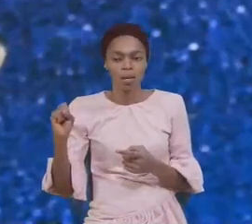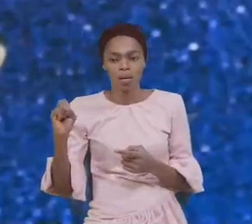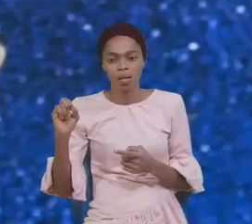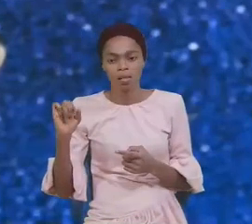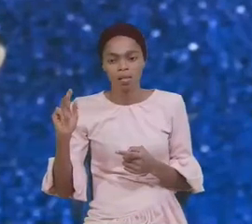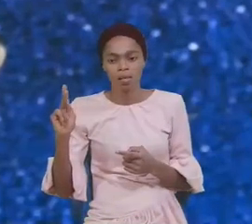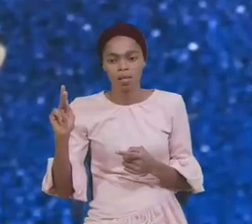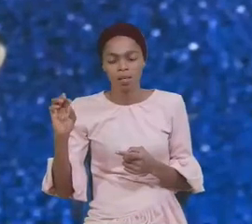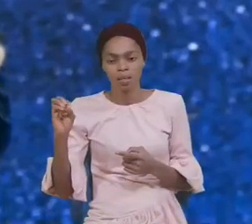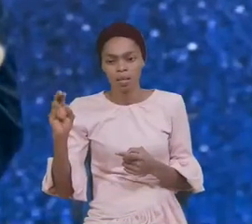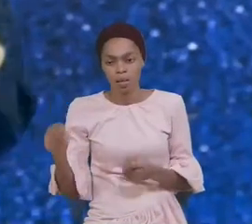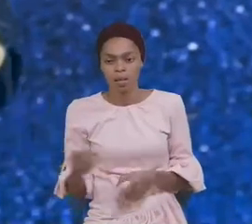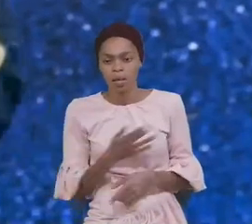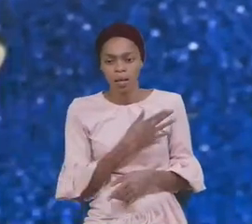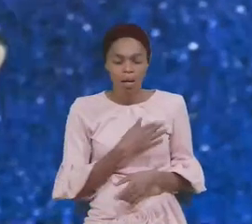Makeda.